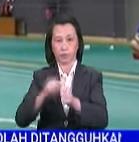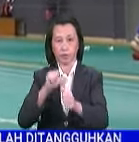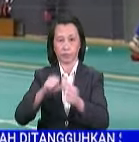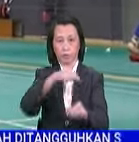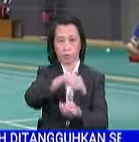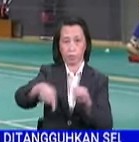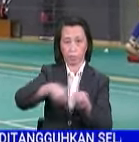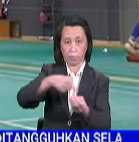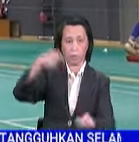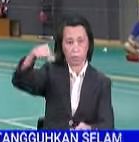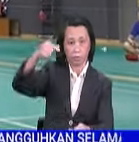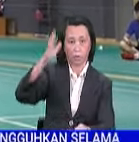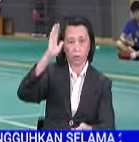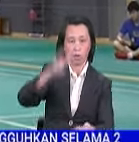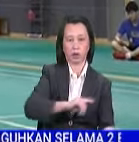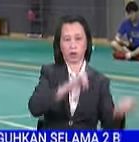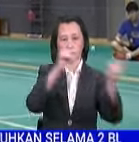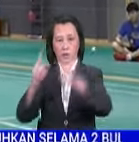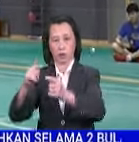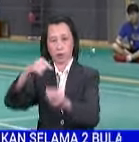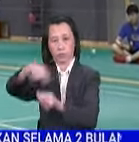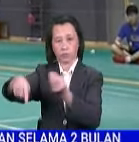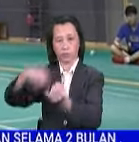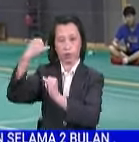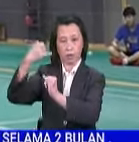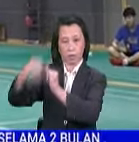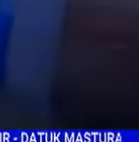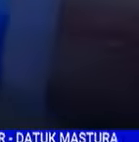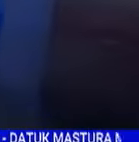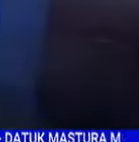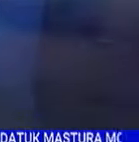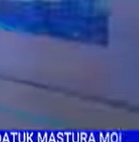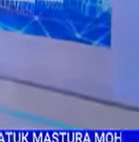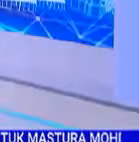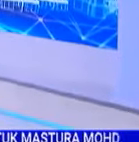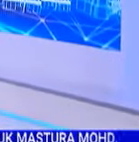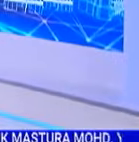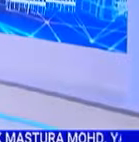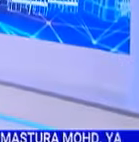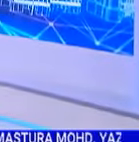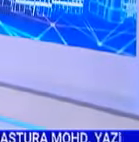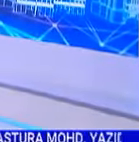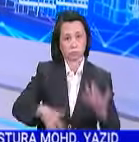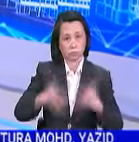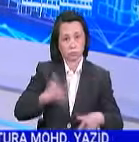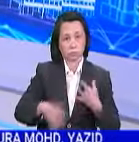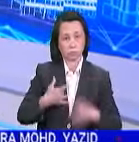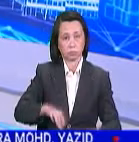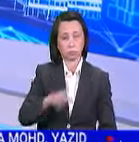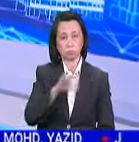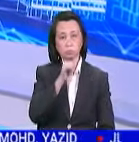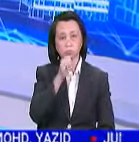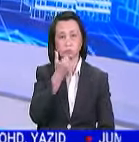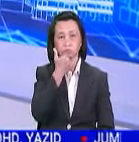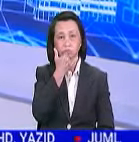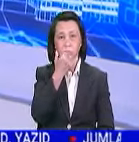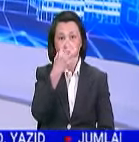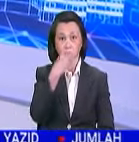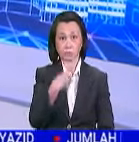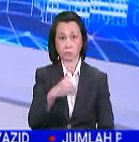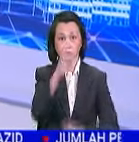pusingan kelayakan akan beraksi di pusingan akhir. Harga emas mengaku tidak bersalah di Mahkamah Session Seremban